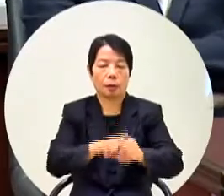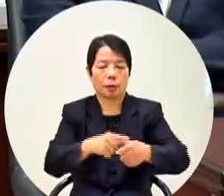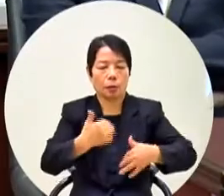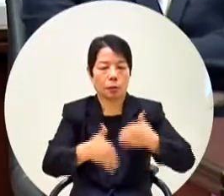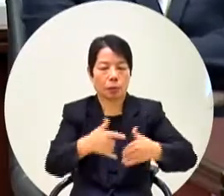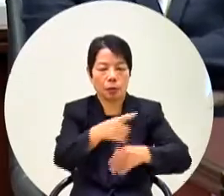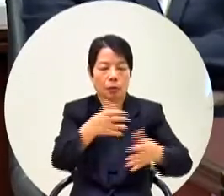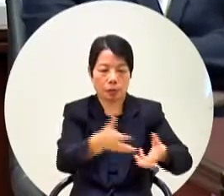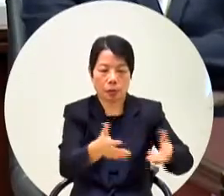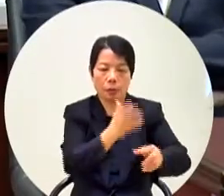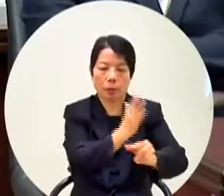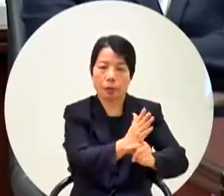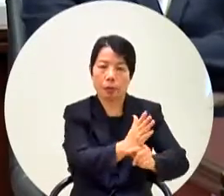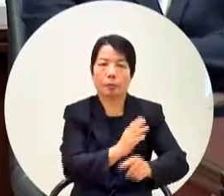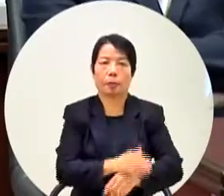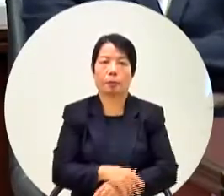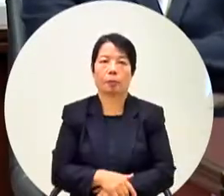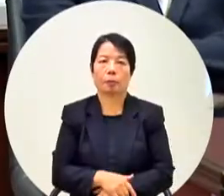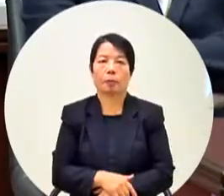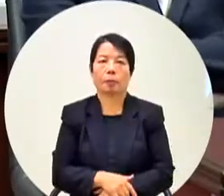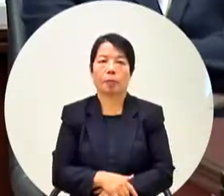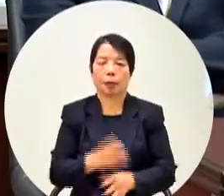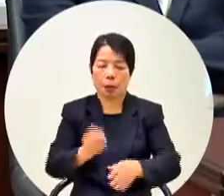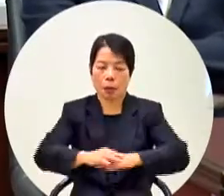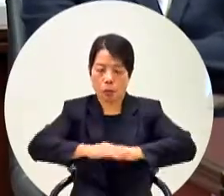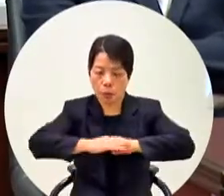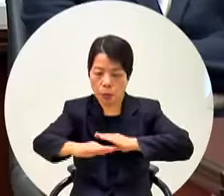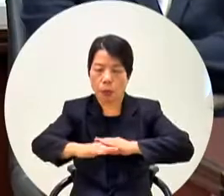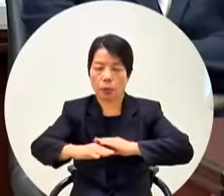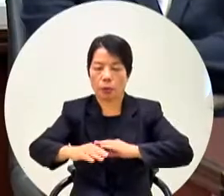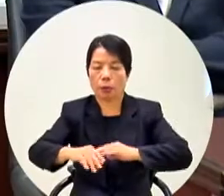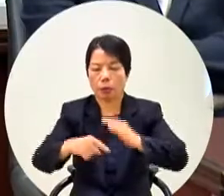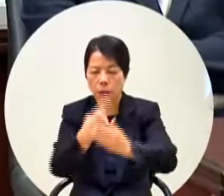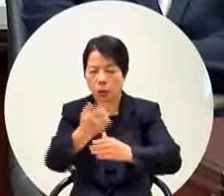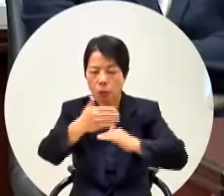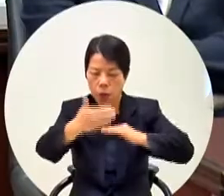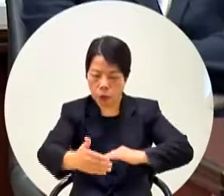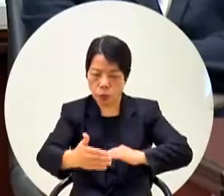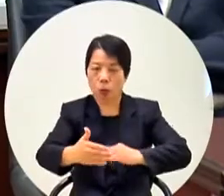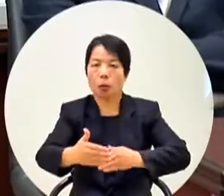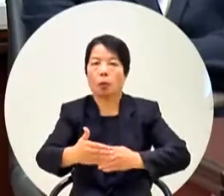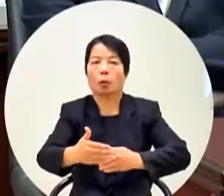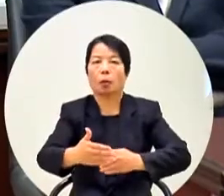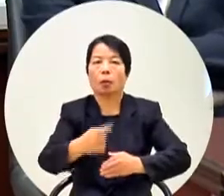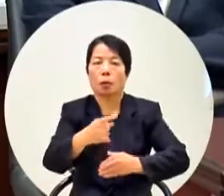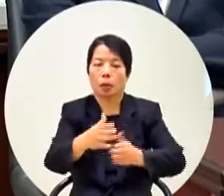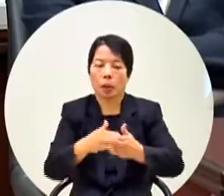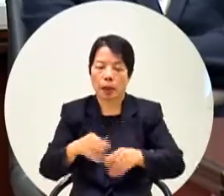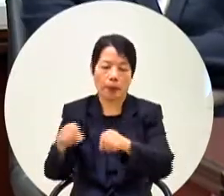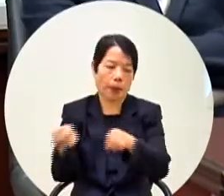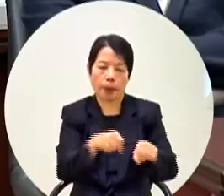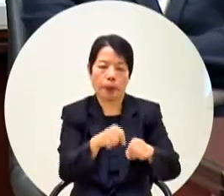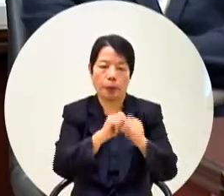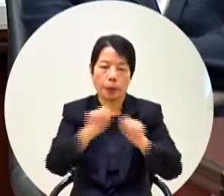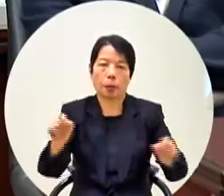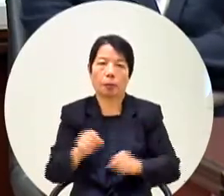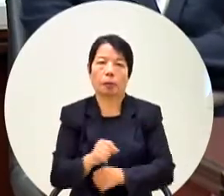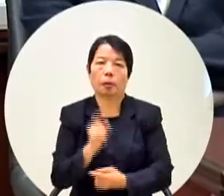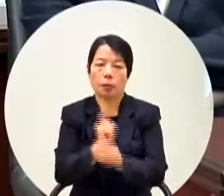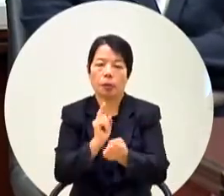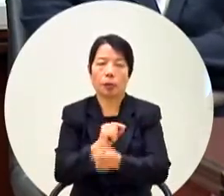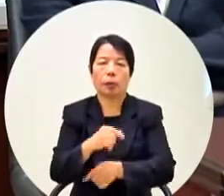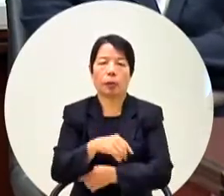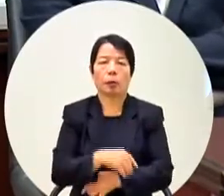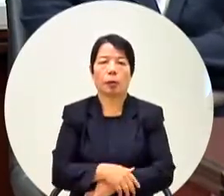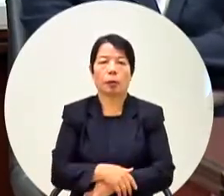以伊跑步的时间啊，跑步一站啊，这已经落岸足久啊。三中心即摆起好啊，围墙